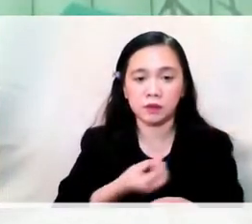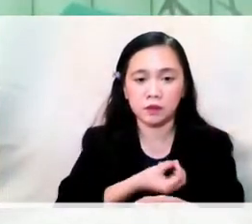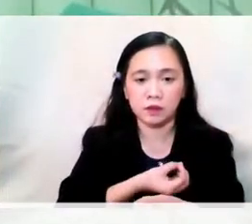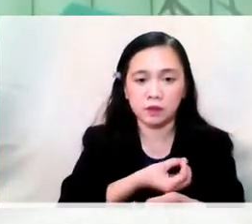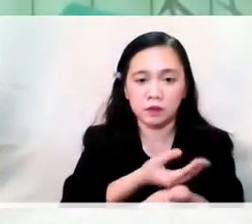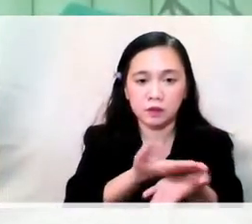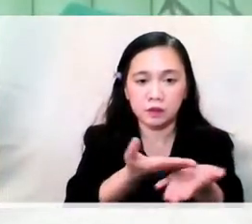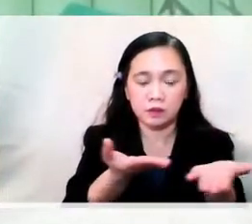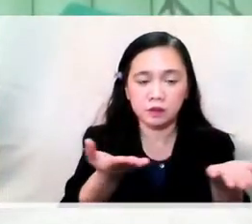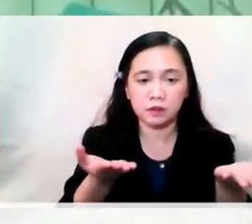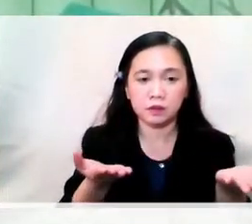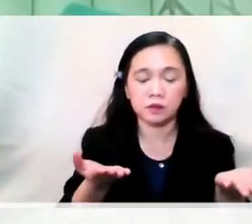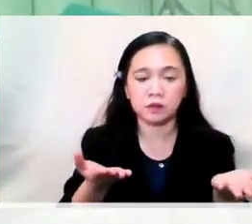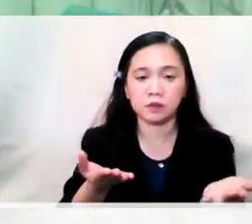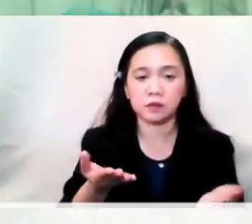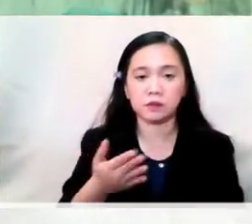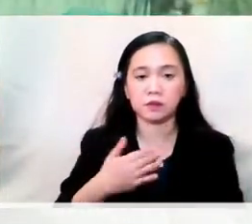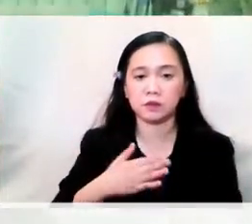sa inyo."